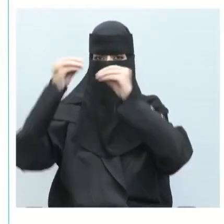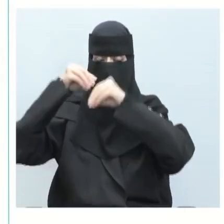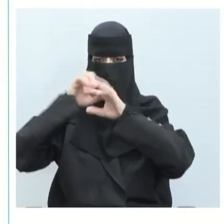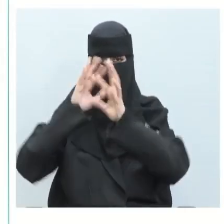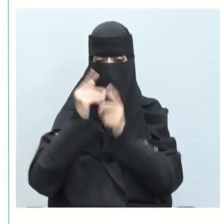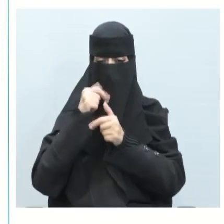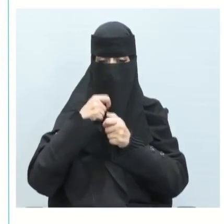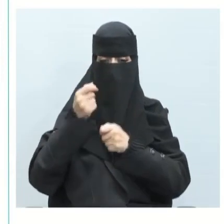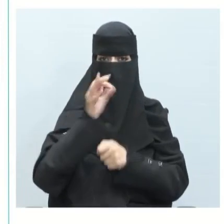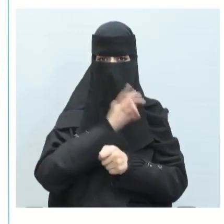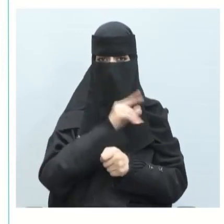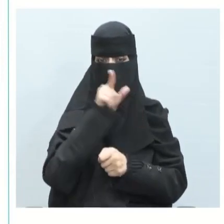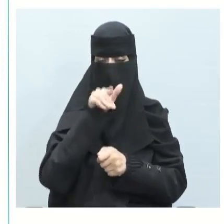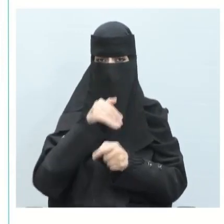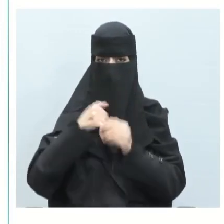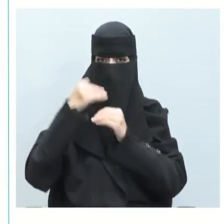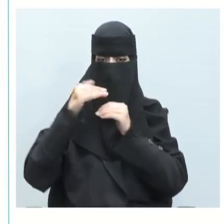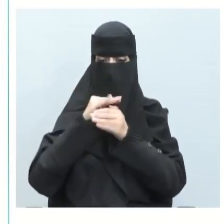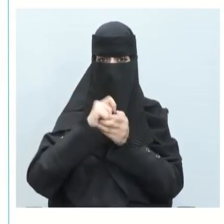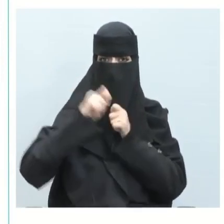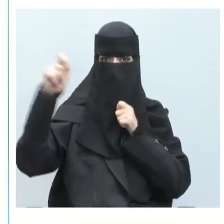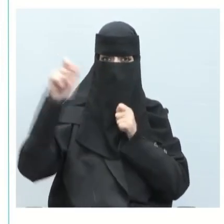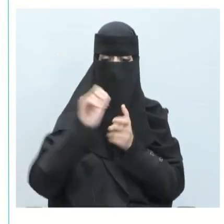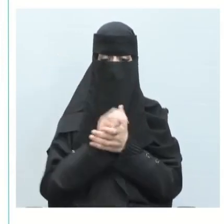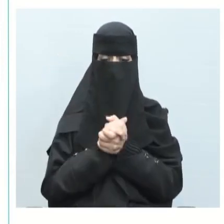اجمالي الارباح على المستوى